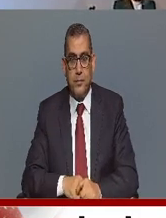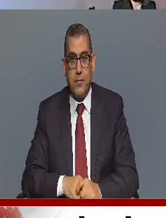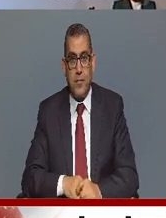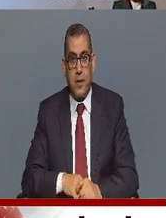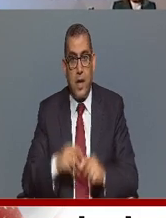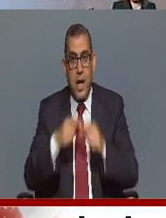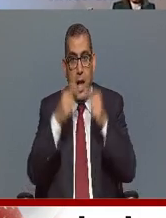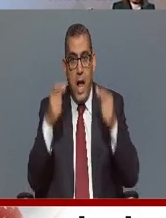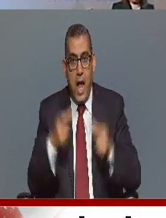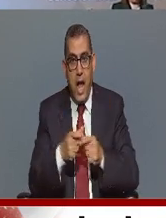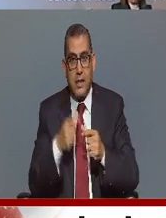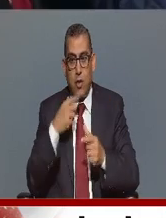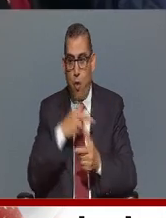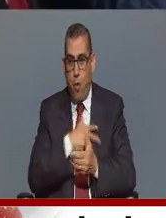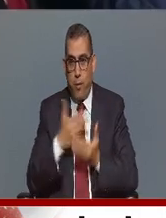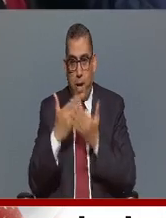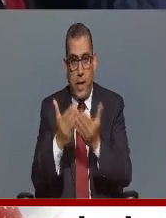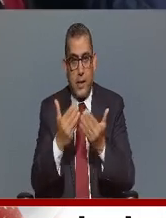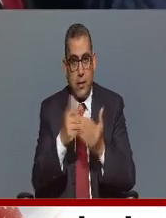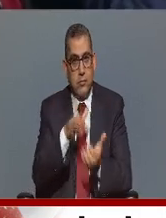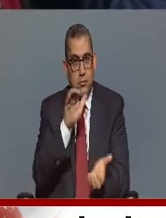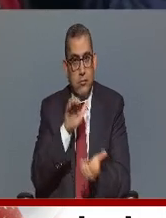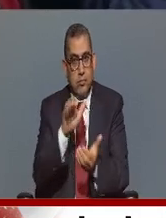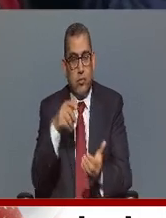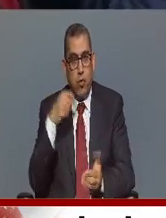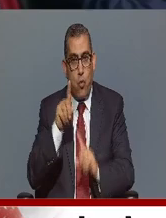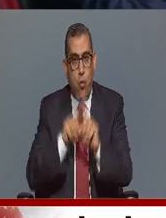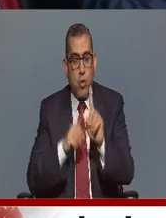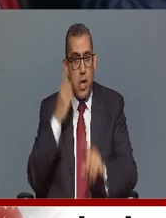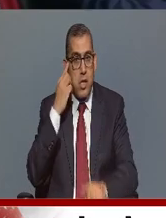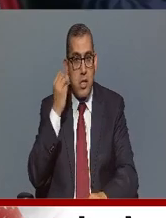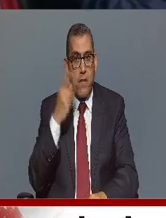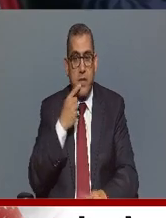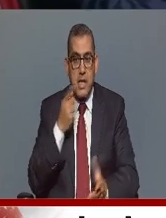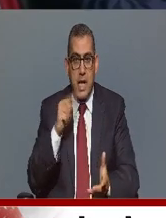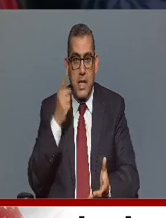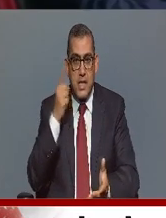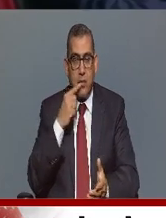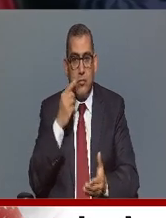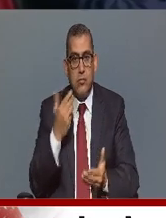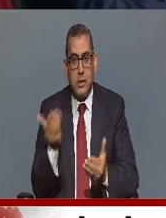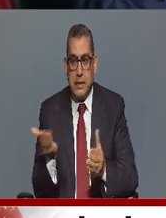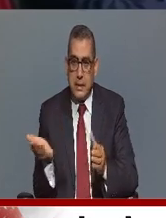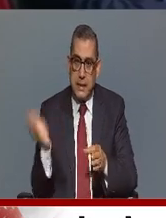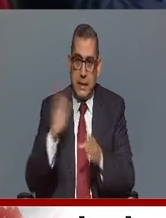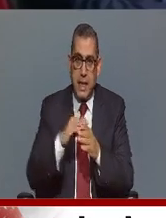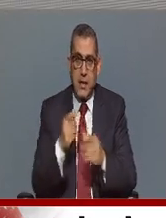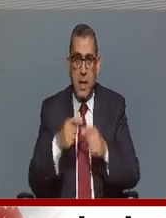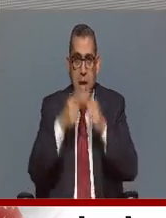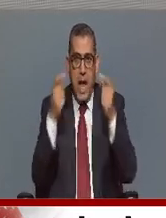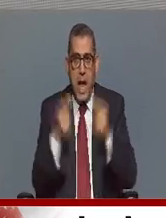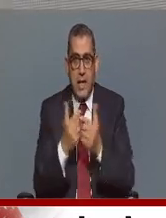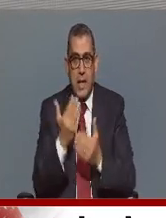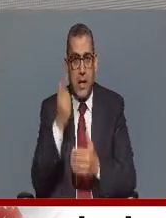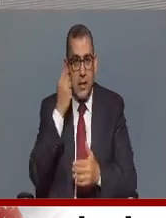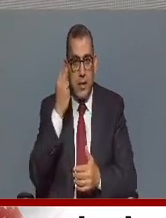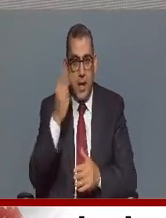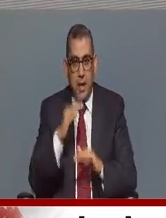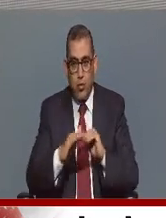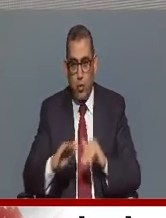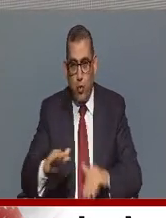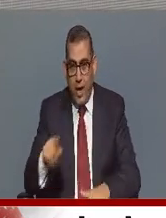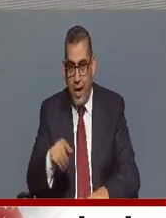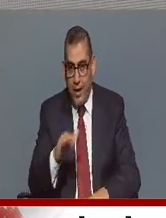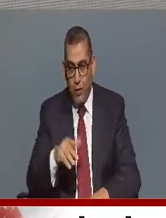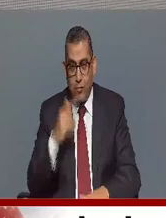جوائز الدولة المعتادة اللي بتقدمها وزارة الثقافة كل عام، تم إضافة جائزة للمبدع الصغير وهي